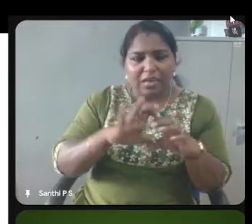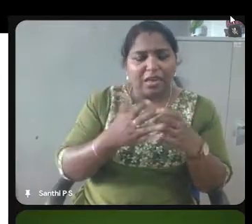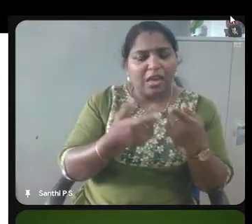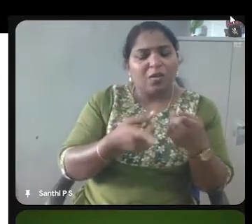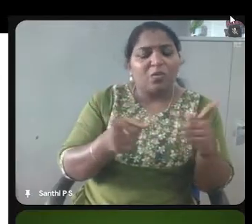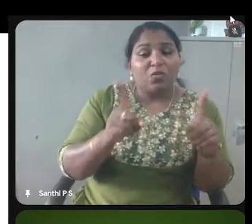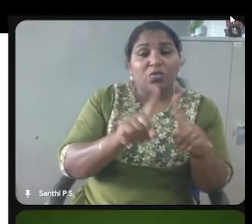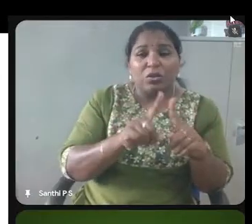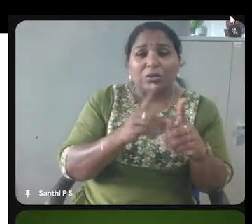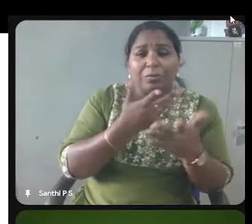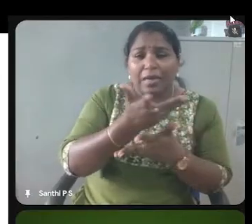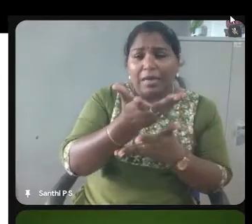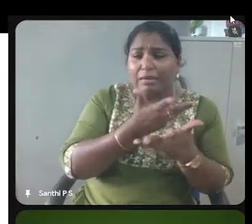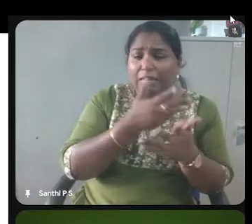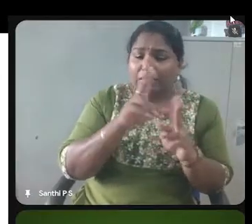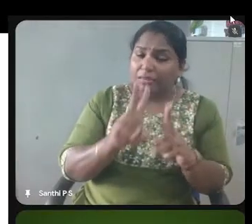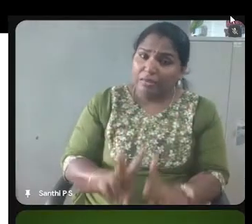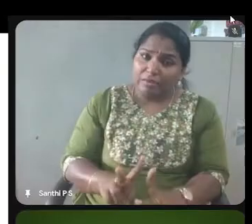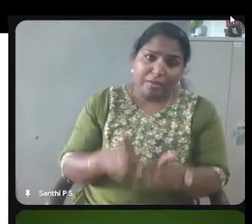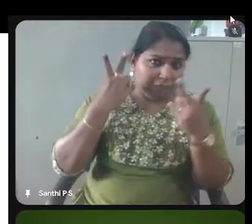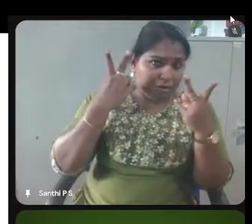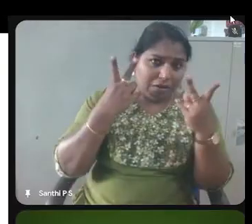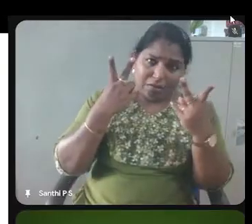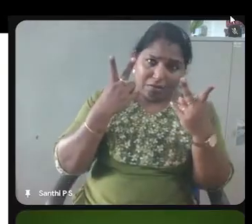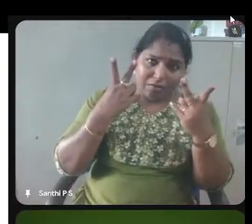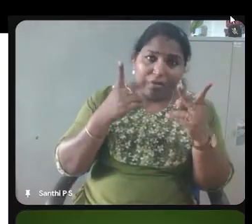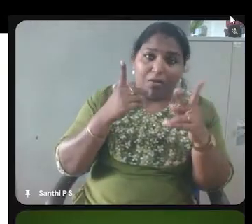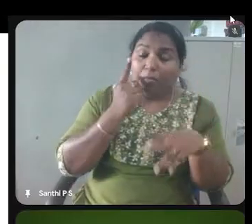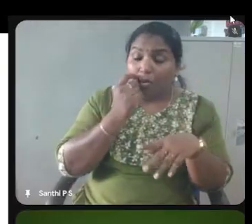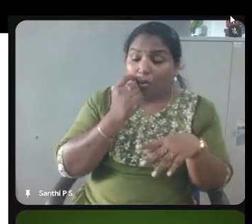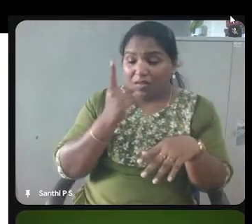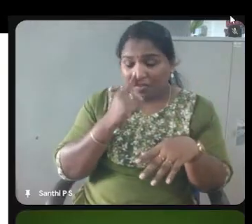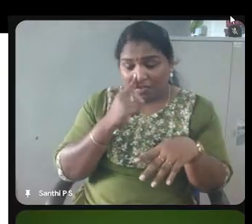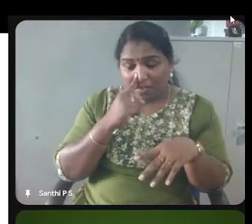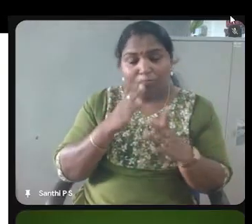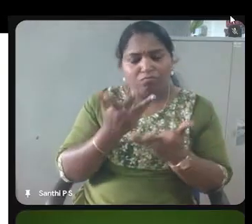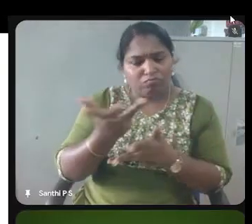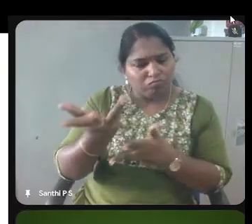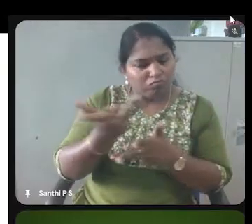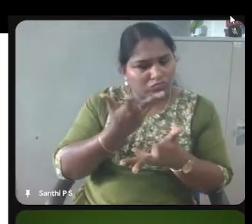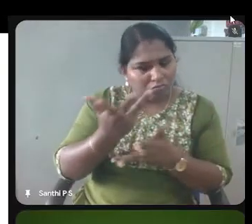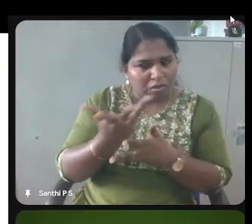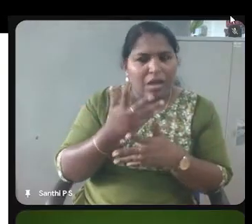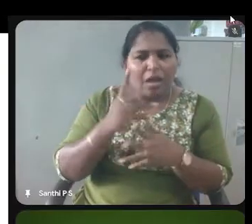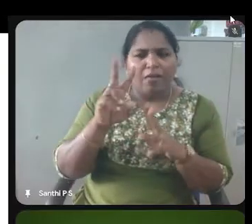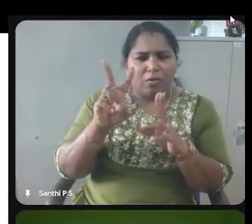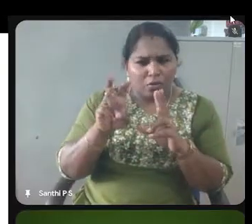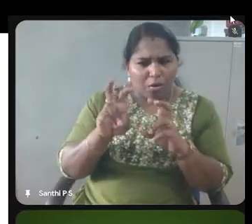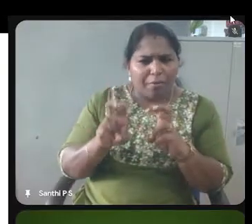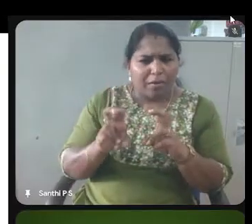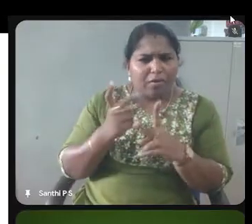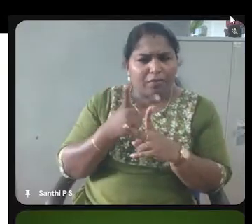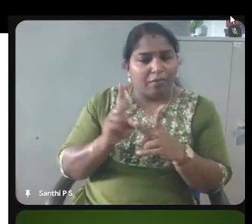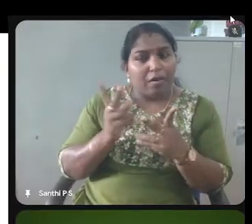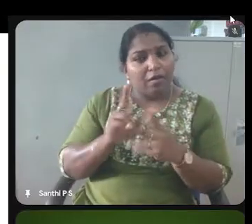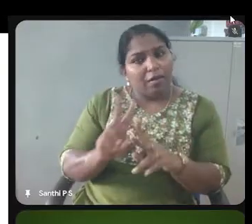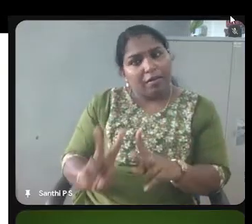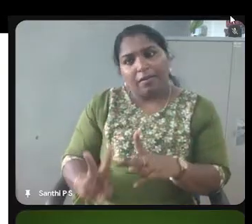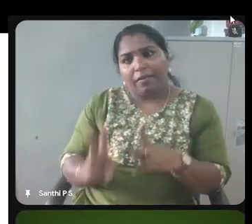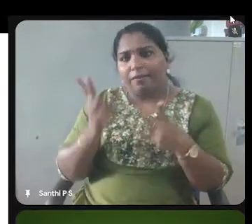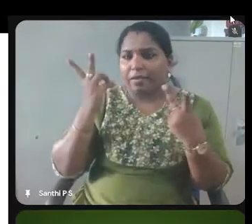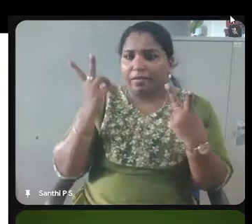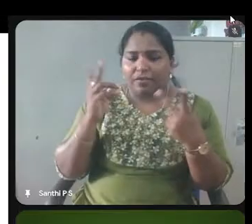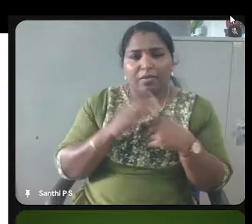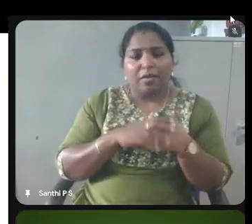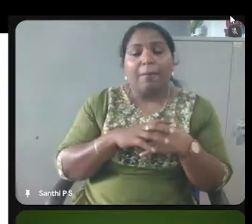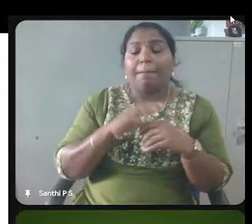ടോട്ടലി നേരത്തേനെക്കാട്ടിലും വ്യത്യാസമാണ്. ബോയ് ഗേൾസ് തമ്മിൽ സംസാരിക്കുന്നതും അവരുടെ ടോപ്പിക് എല്ലാം ഡിഫറെന്റ് ആണ്.